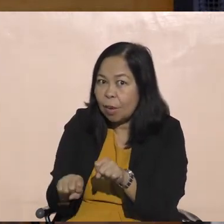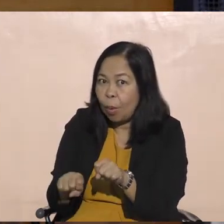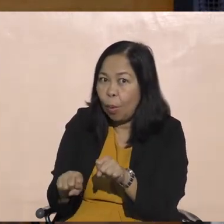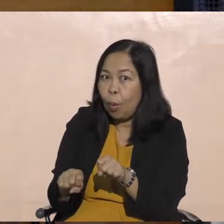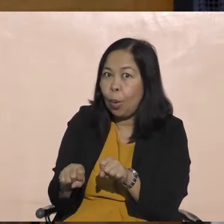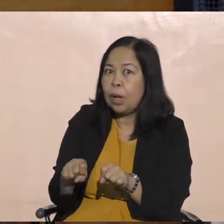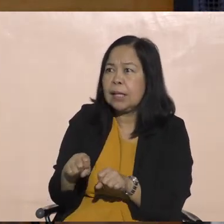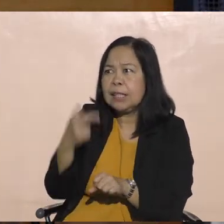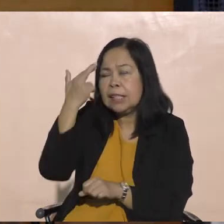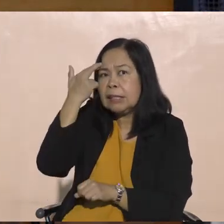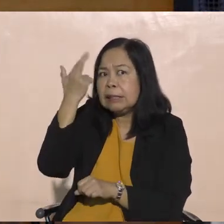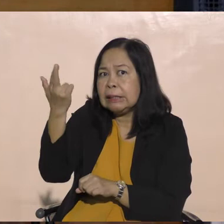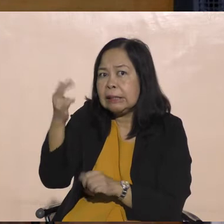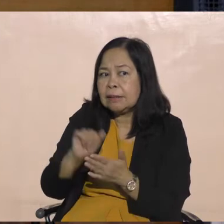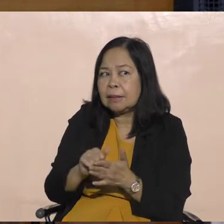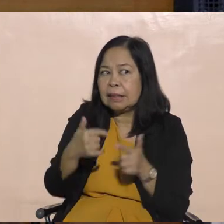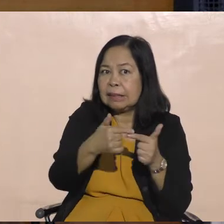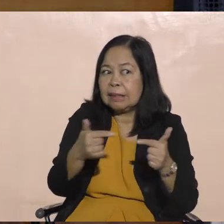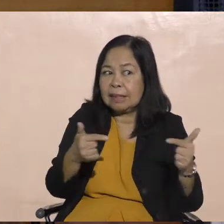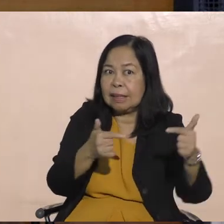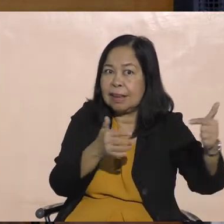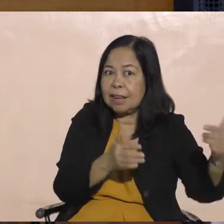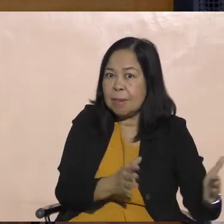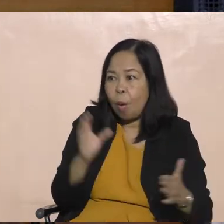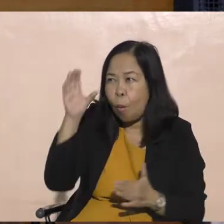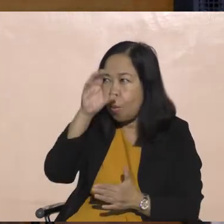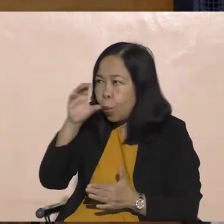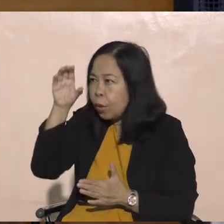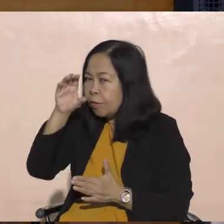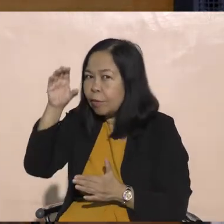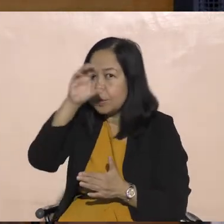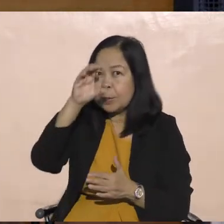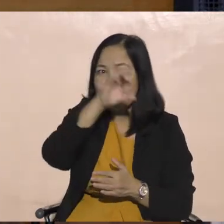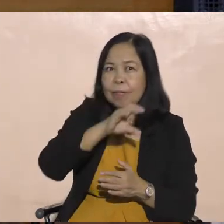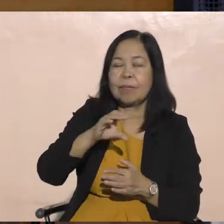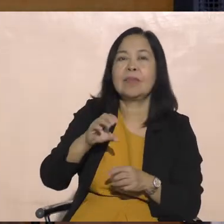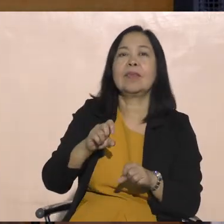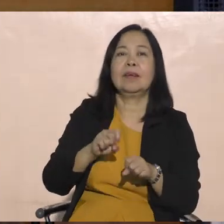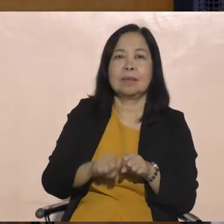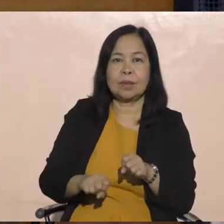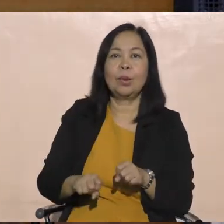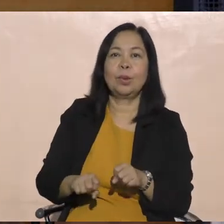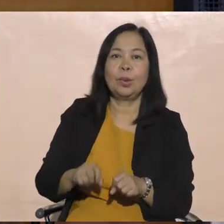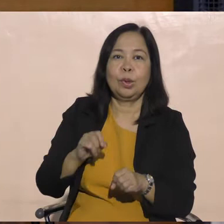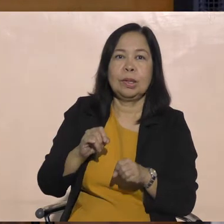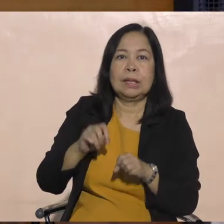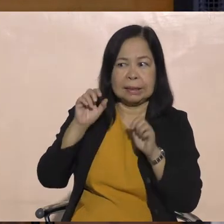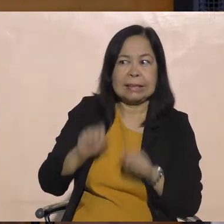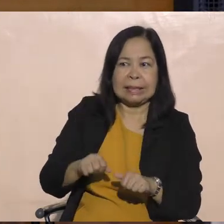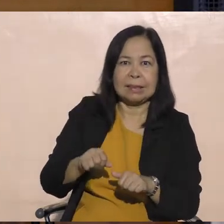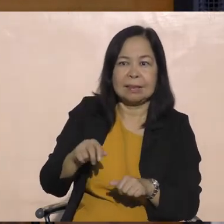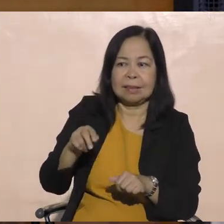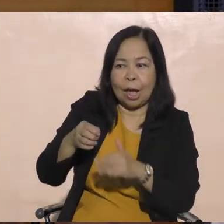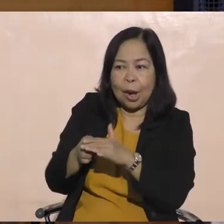once the enemy soldiers looking for him sweep up the ridge, they would quickly